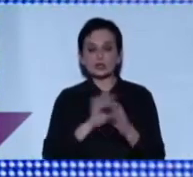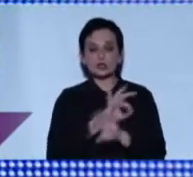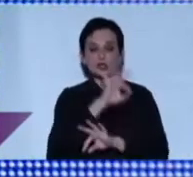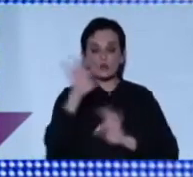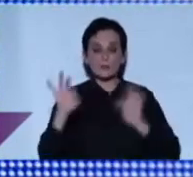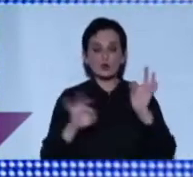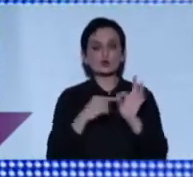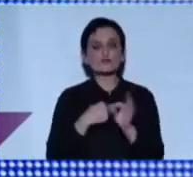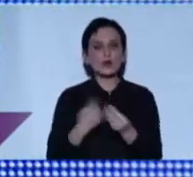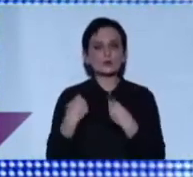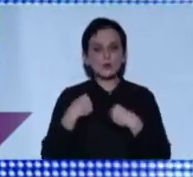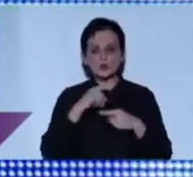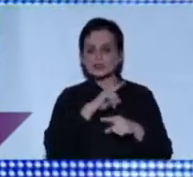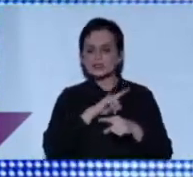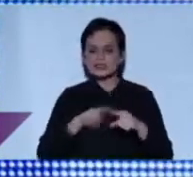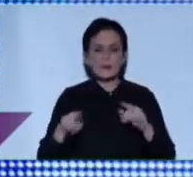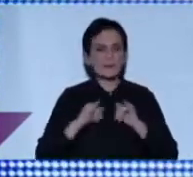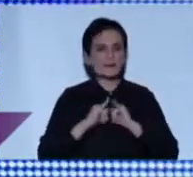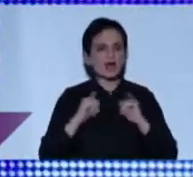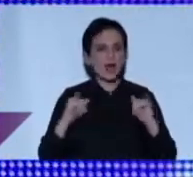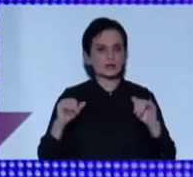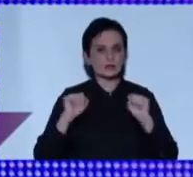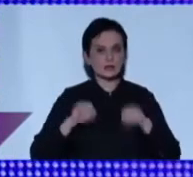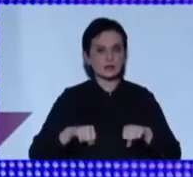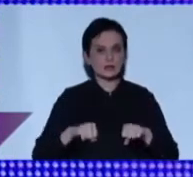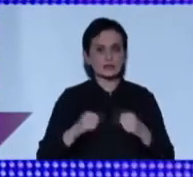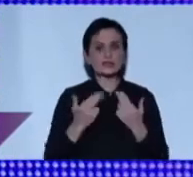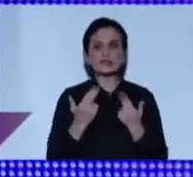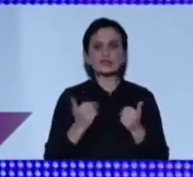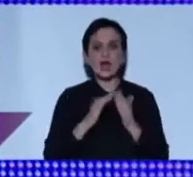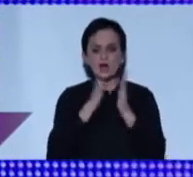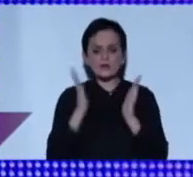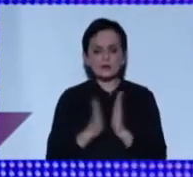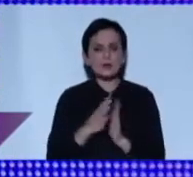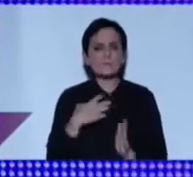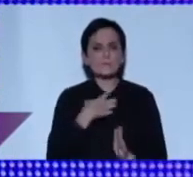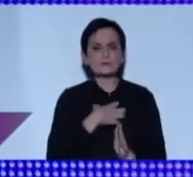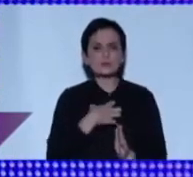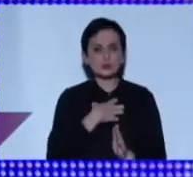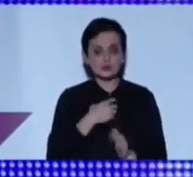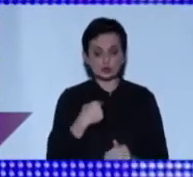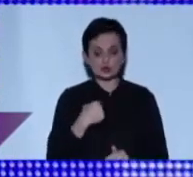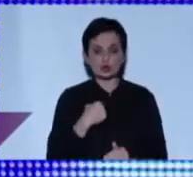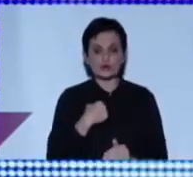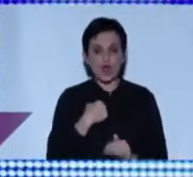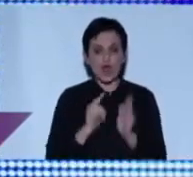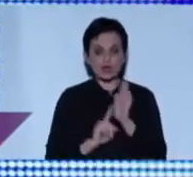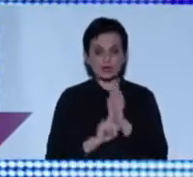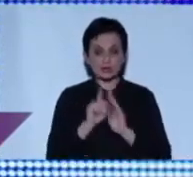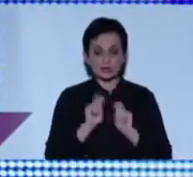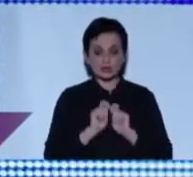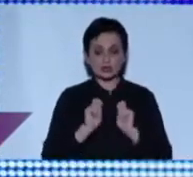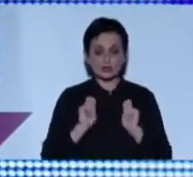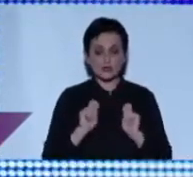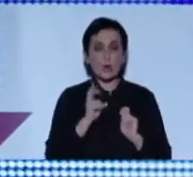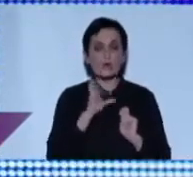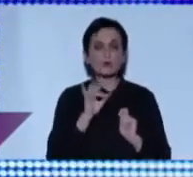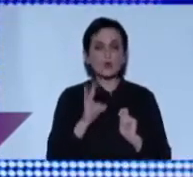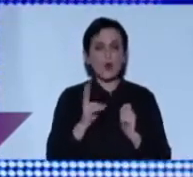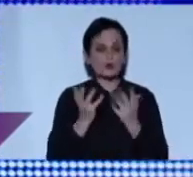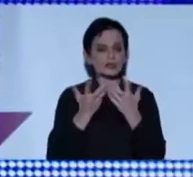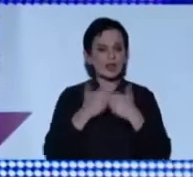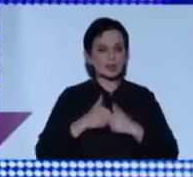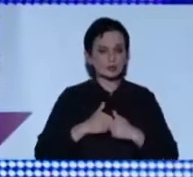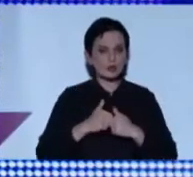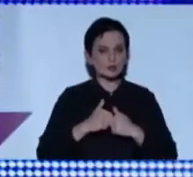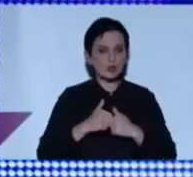რომელიც მოგცემს ჩვენ სწრაფი განვითარების საშუალებას და ყველაზე მნიშვნელოვანი, ანუ ჩვენ ვნერგავთ ბლოკჩეინის ტექნოლოგიას ყველა